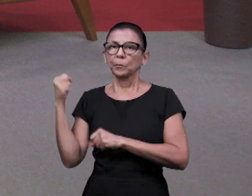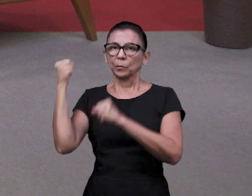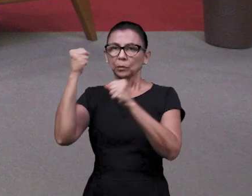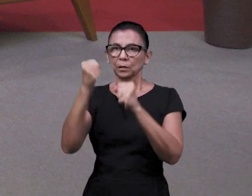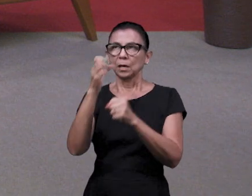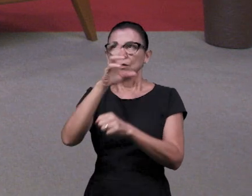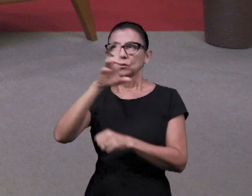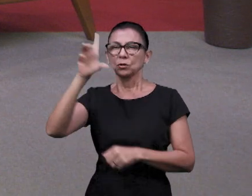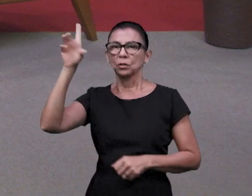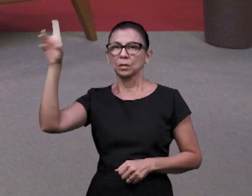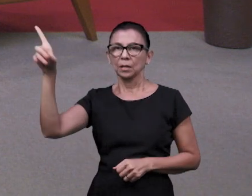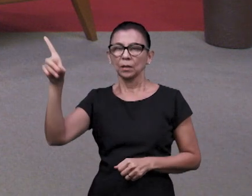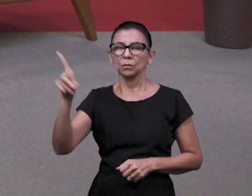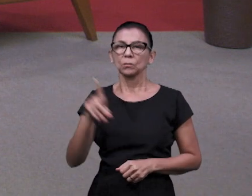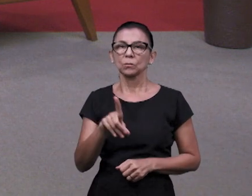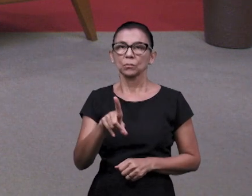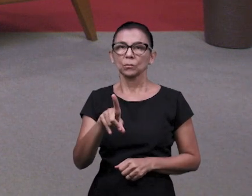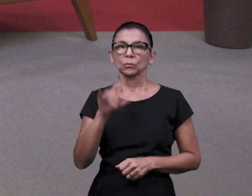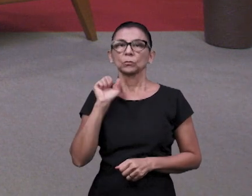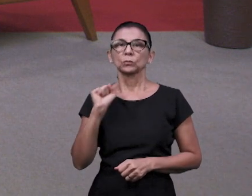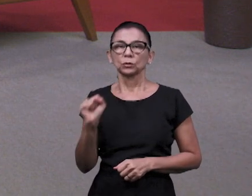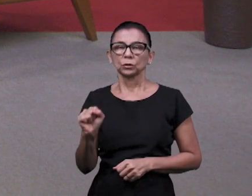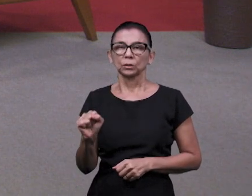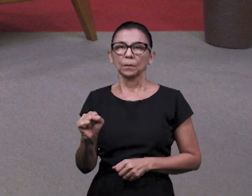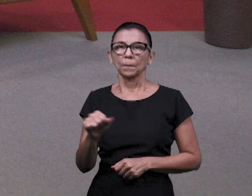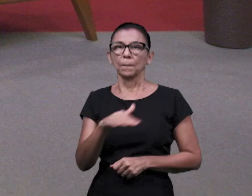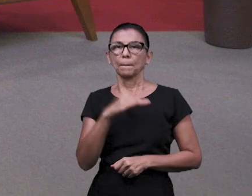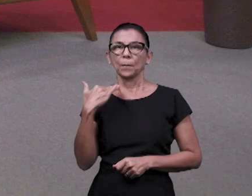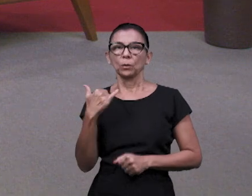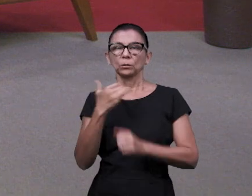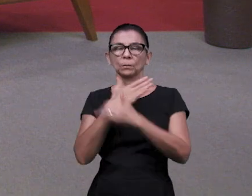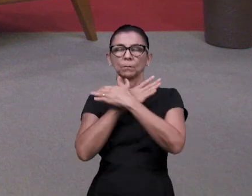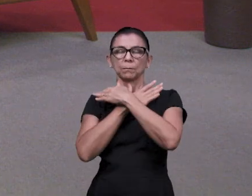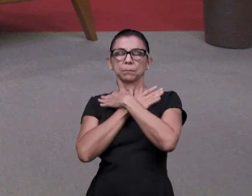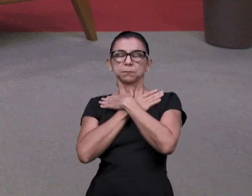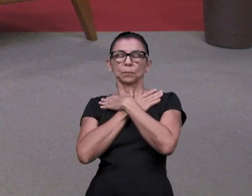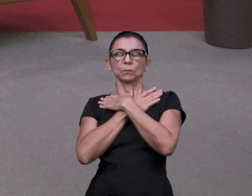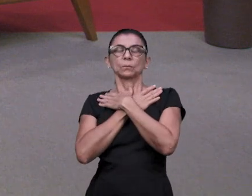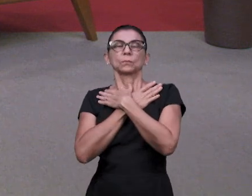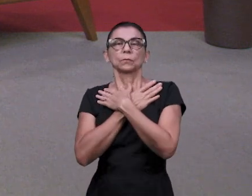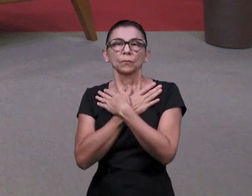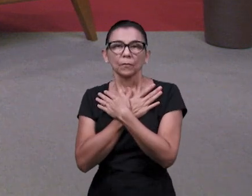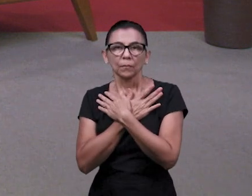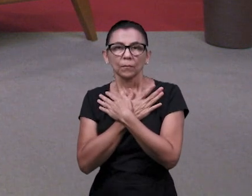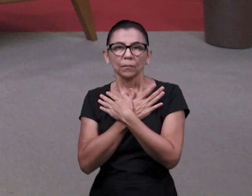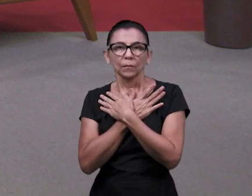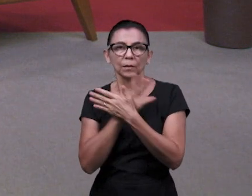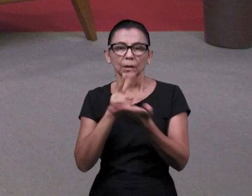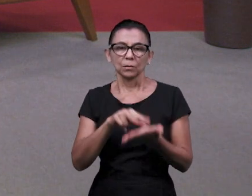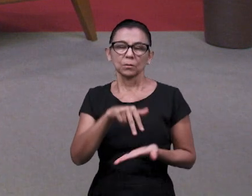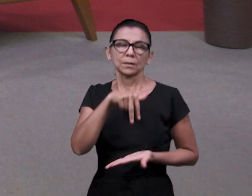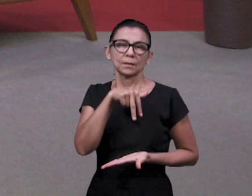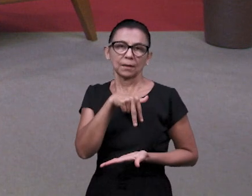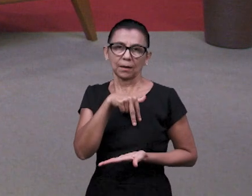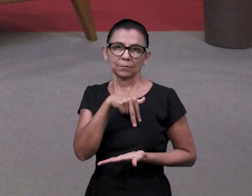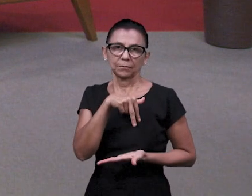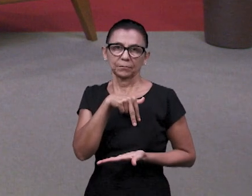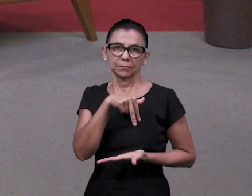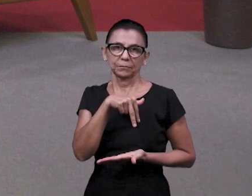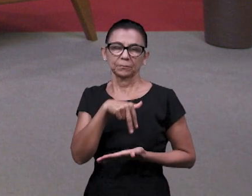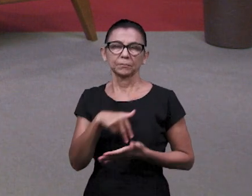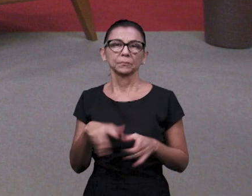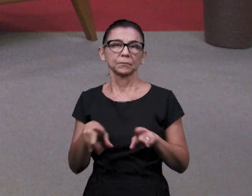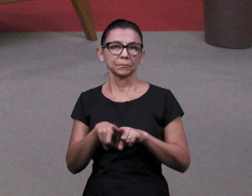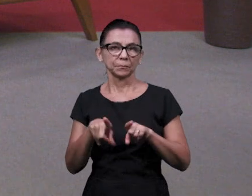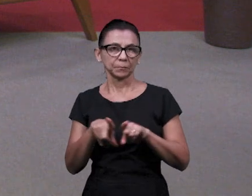Alors, quel commentaire vous pouvez faire à propos de ces deux textes ici, en fonction de l'application que nous faisons ici? Je, alors, je pense, Daniel,